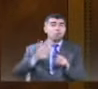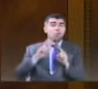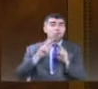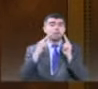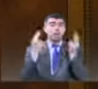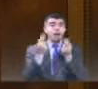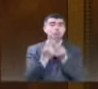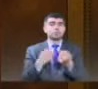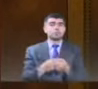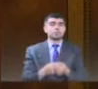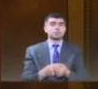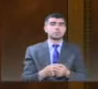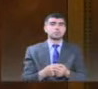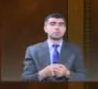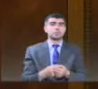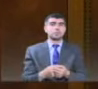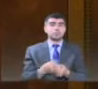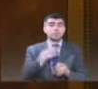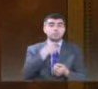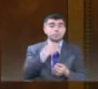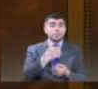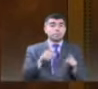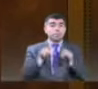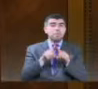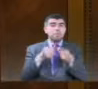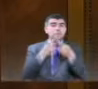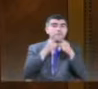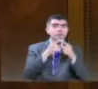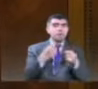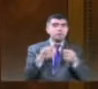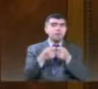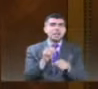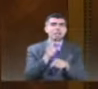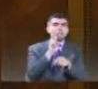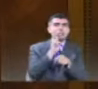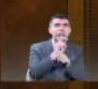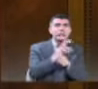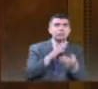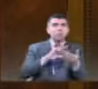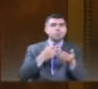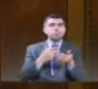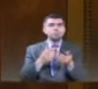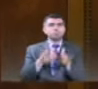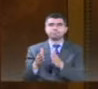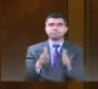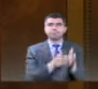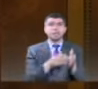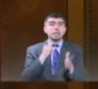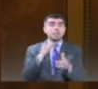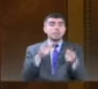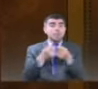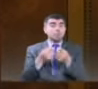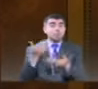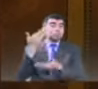الدولية، ليس فقط من منطق حاجته إلى قروض وإعانة هذه المؤسسات، ولكن بالنظر أيضا للخبرة